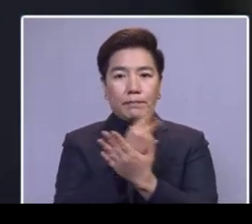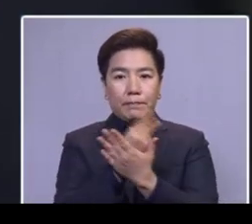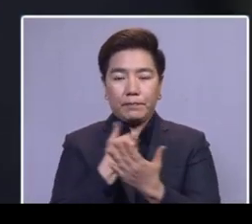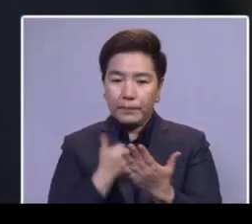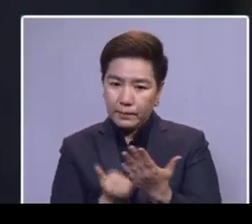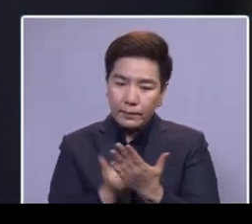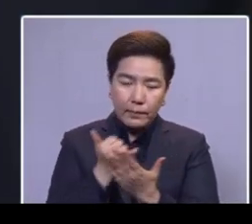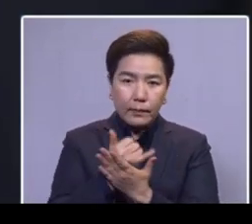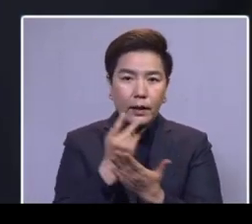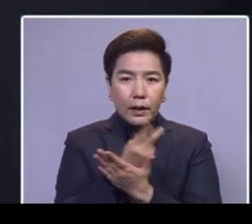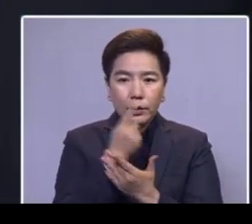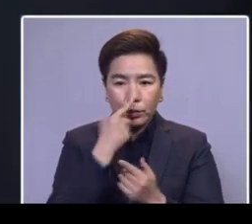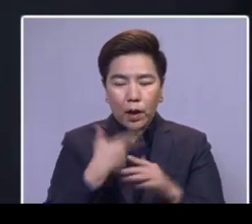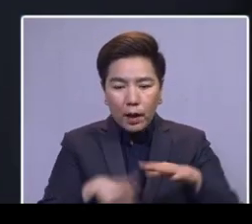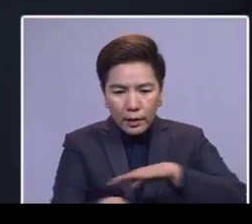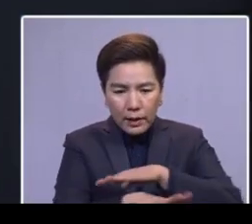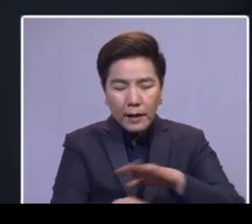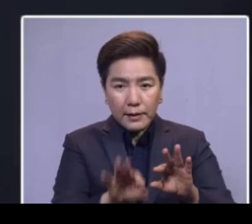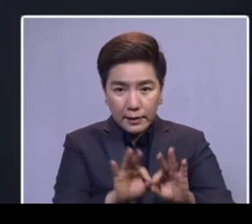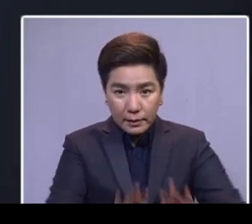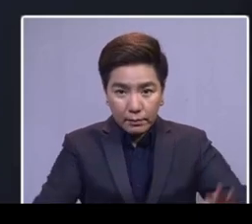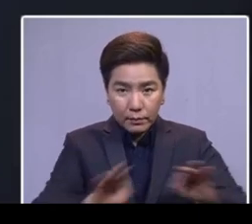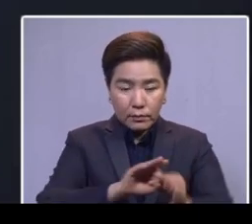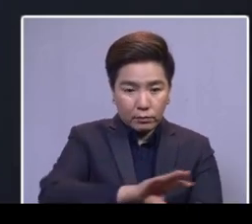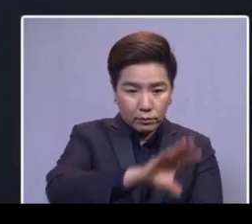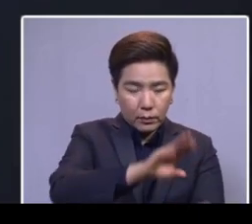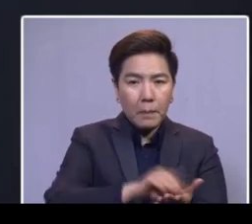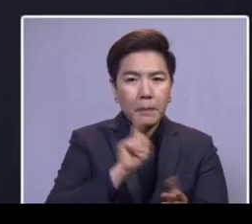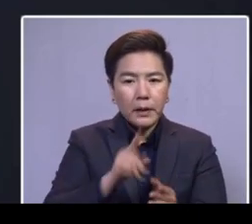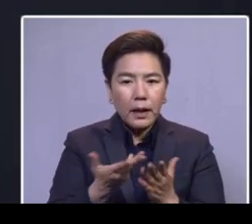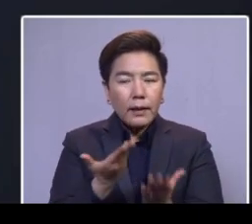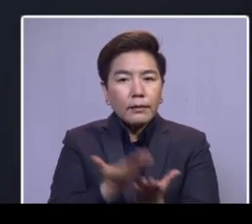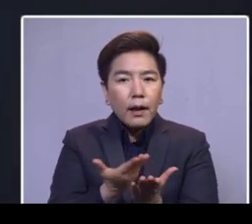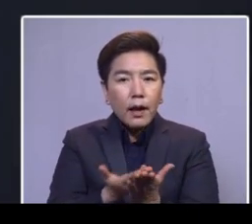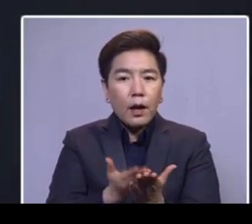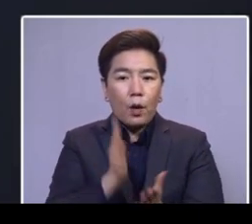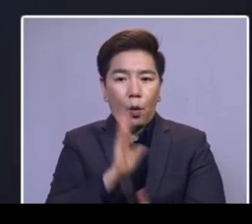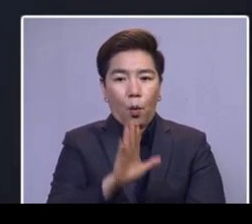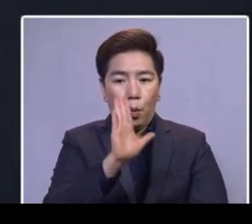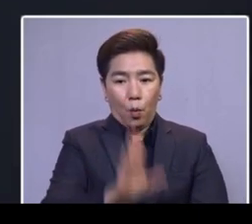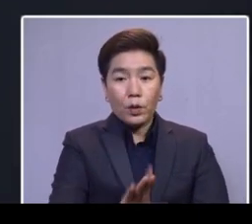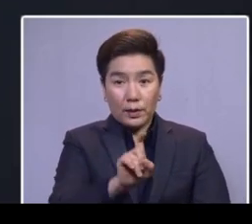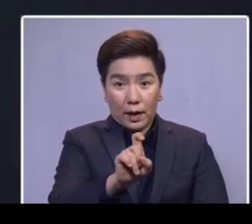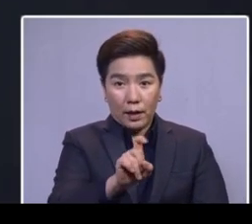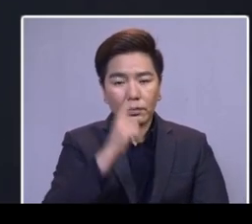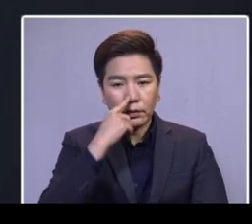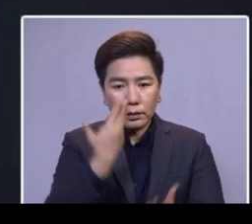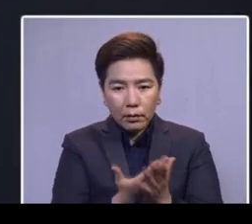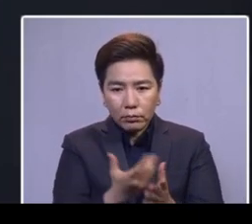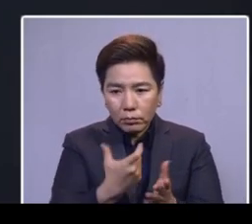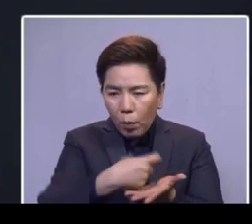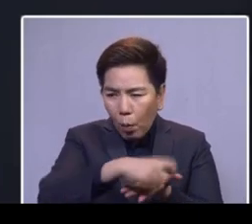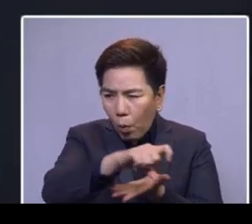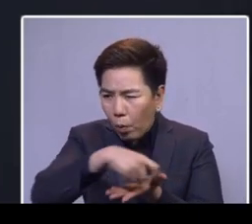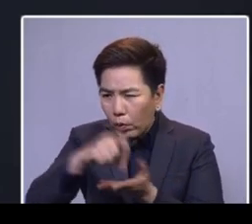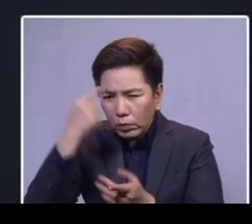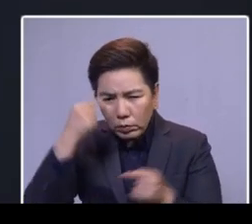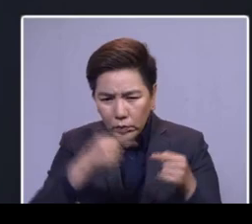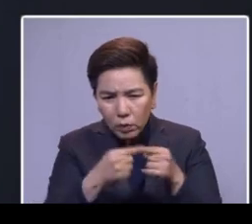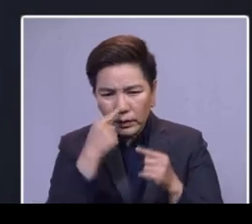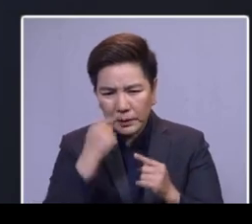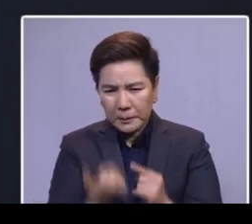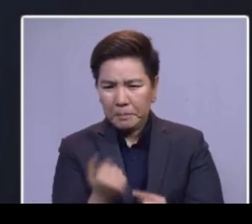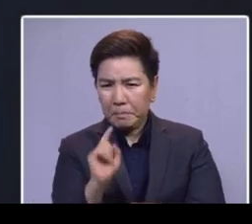เพื่อไปรับพยานหลักฐานชิ้นสำคัญเป็นเส้นทางการเงินของผู้เสียชีวิตนะคะที่คาดว่าน่าจะเป็น